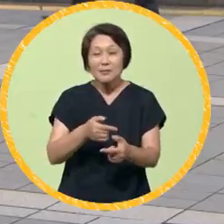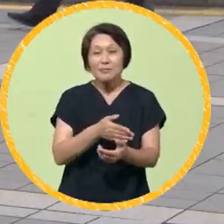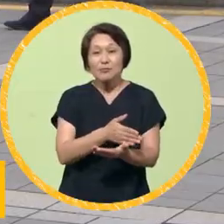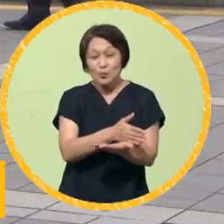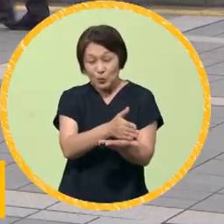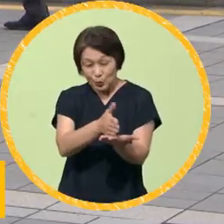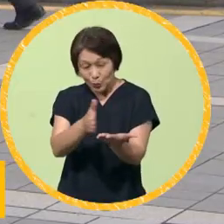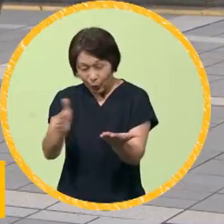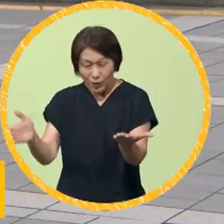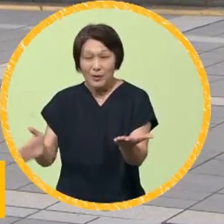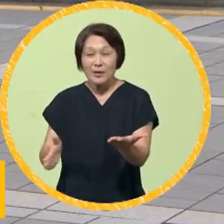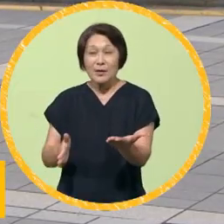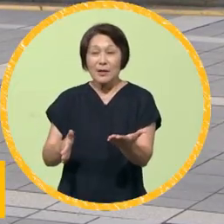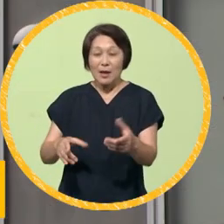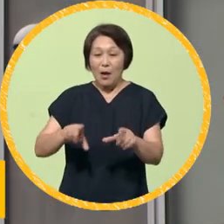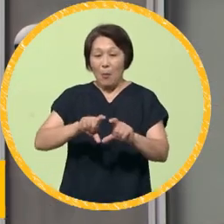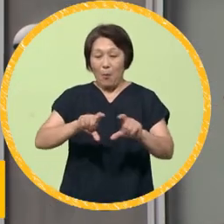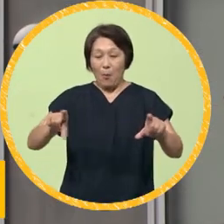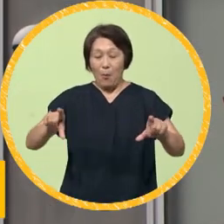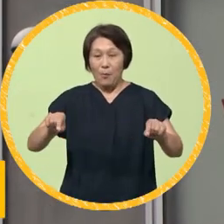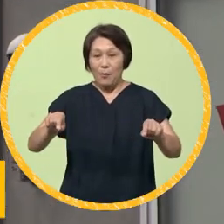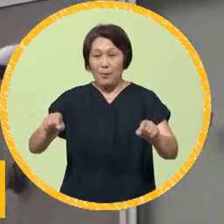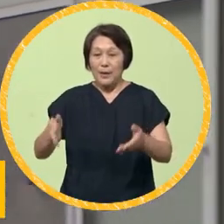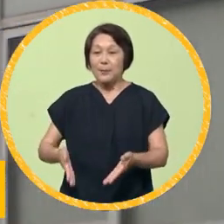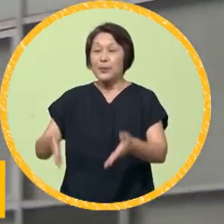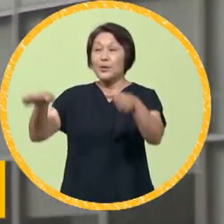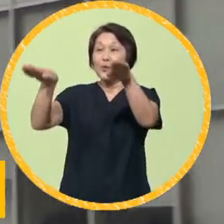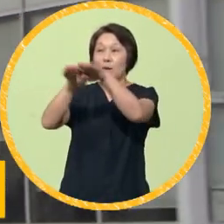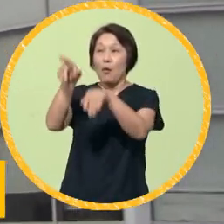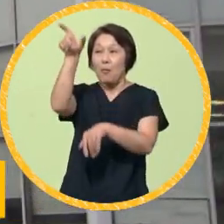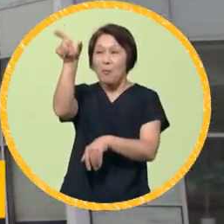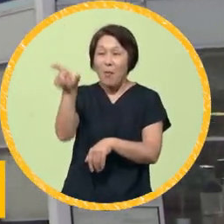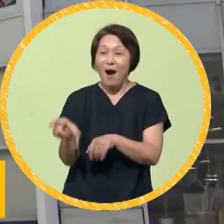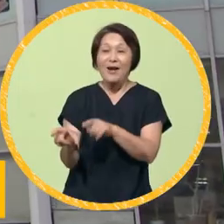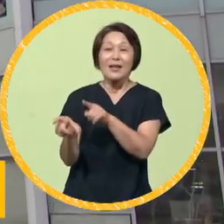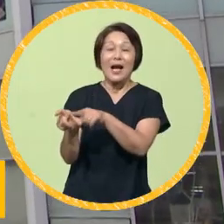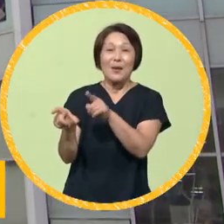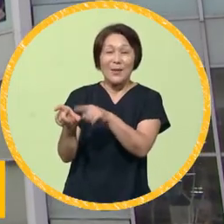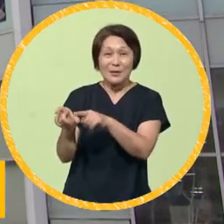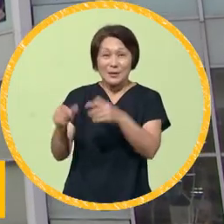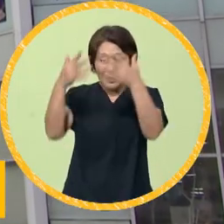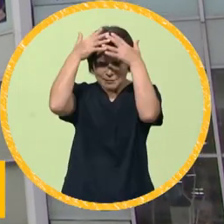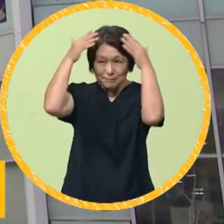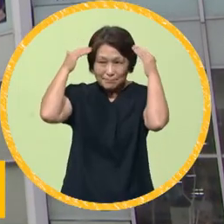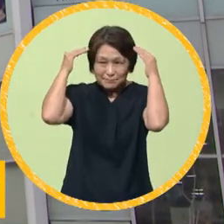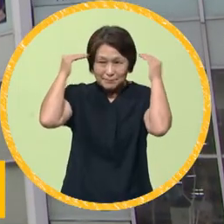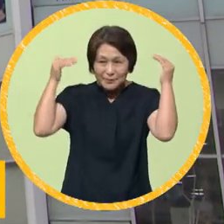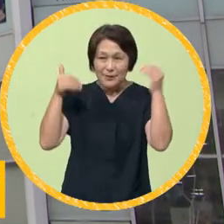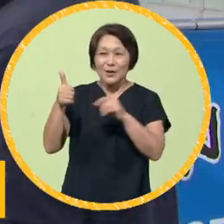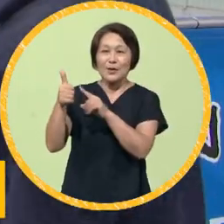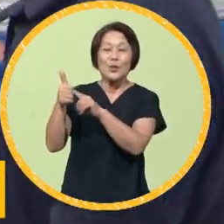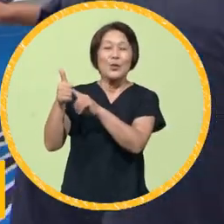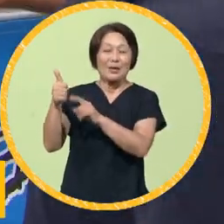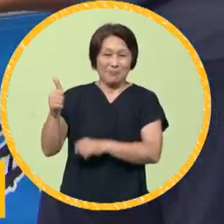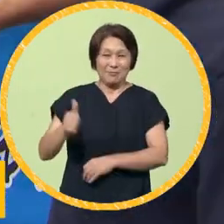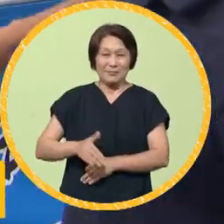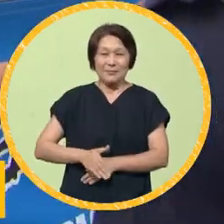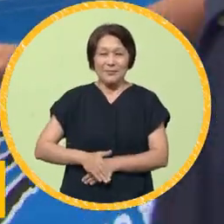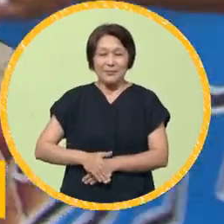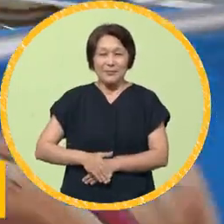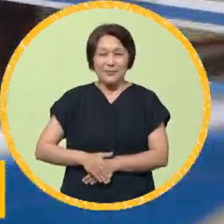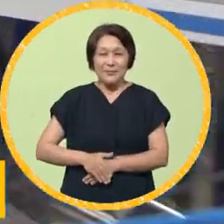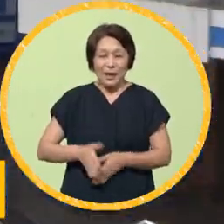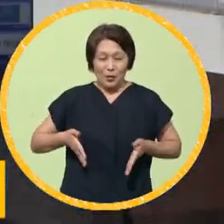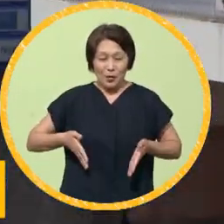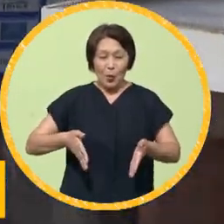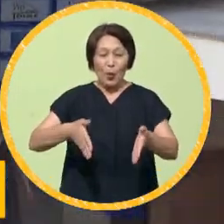はい、 またそこのビルの懸垂幕も赤い、 あそこにも、 はい、あそこもルフィになってますし、 あとあのこの、 そうなんです、 通りの 三